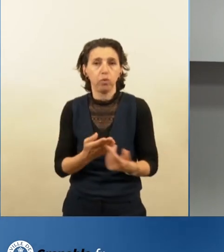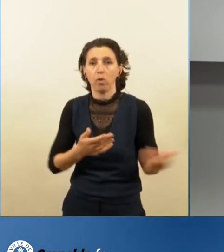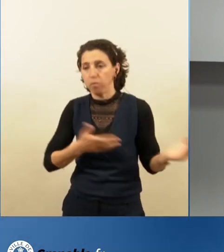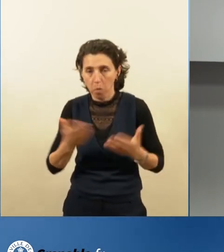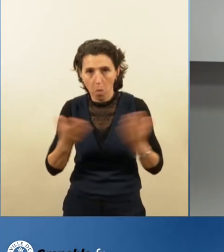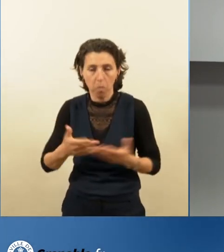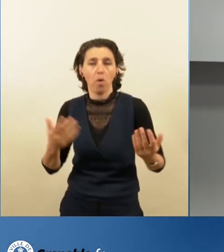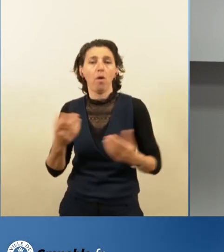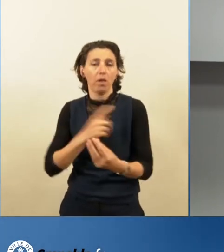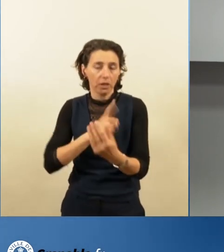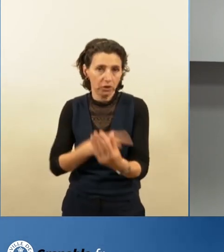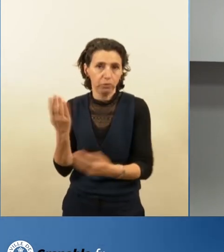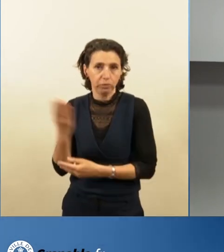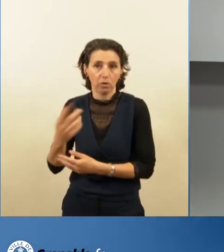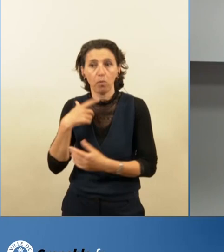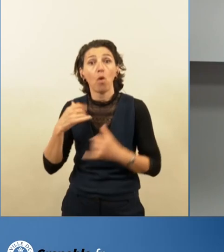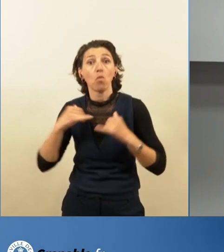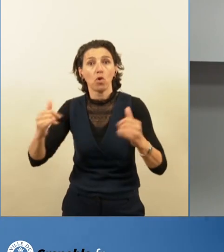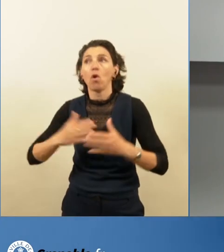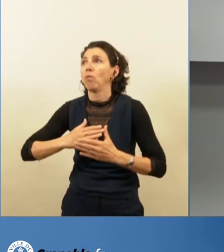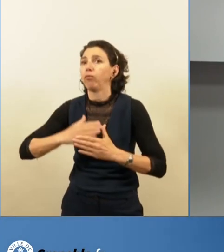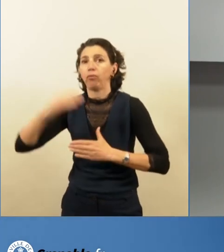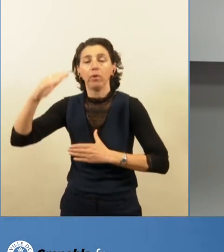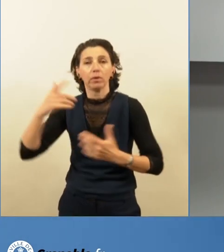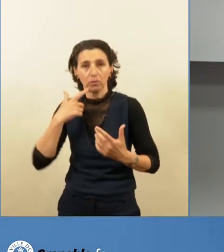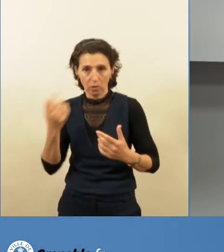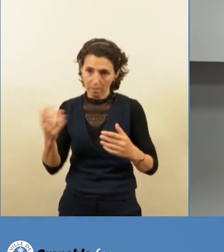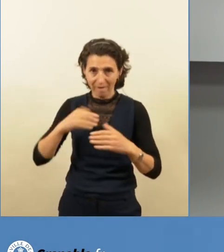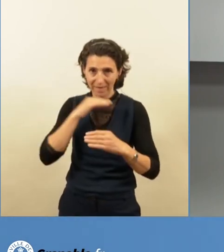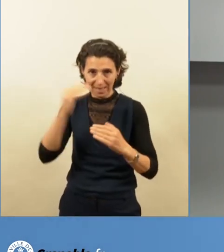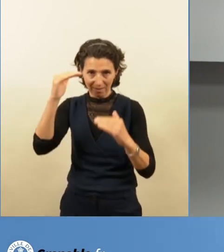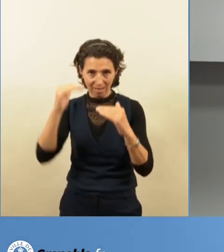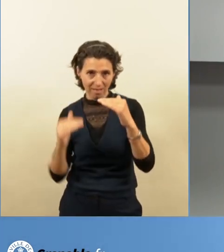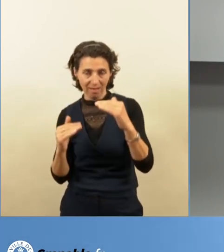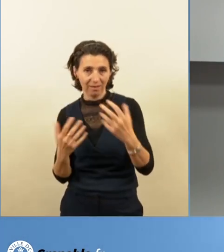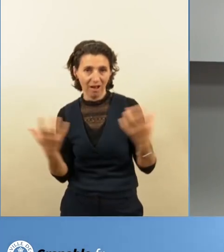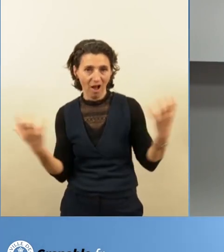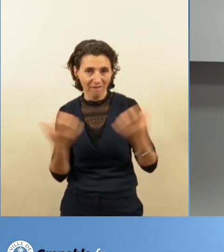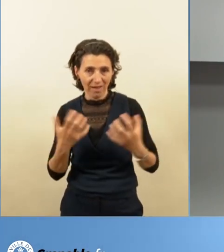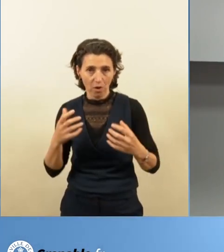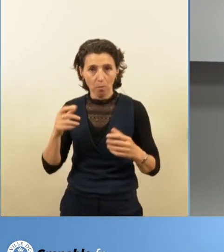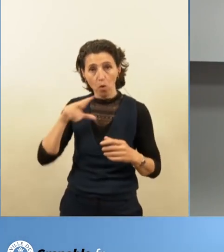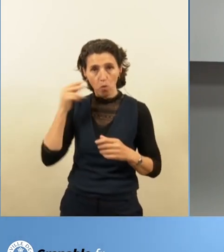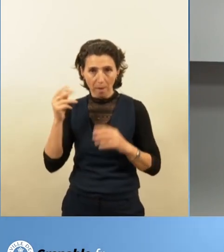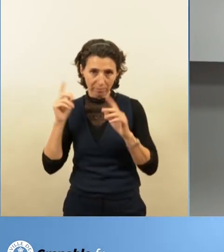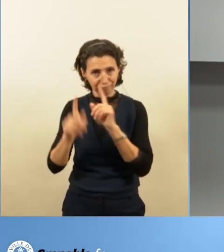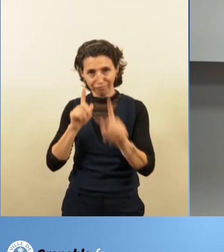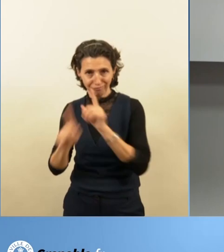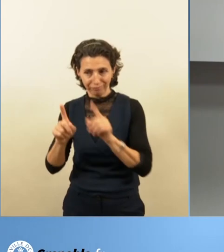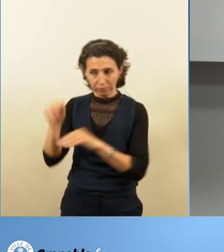puissante alors que nous cherchons plutôt à réguler la vitesse et protéger les humains qui se promènent autour de leur